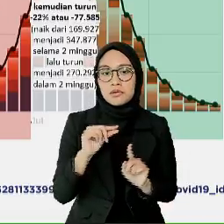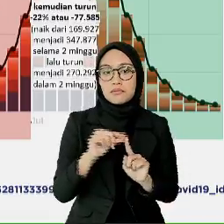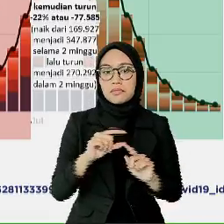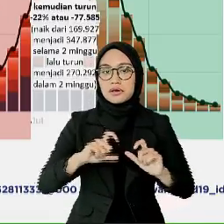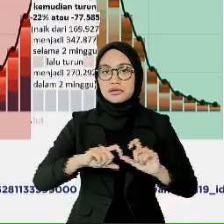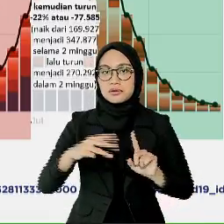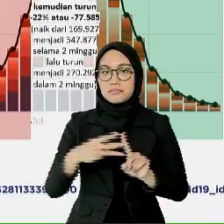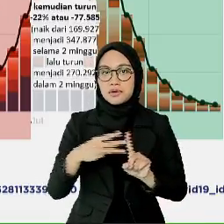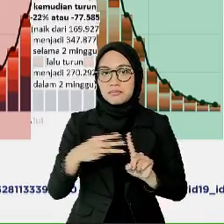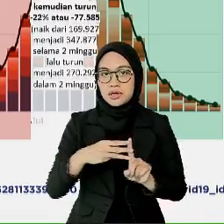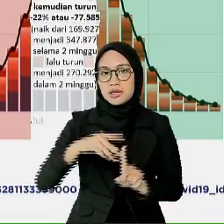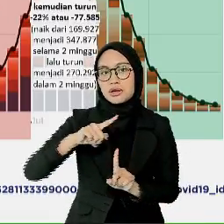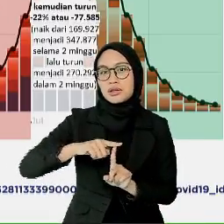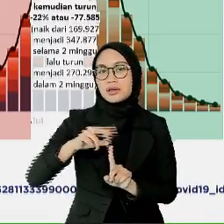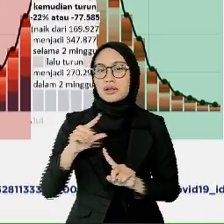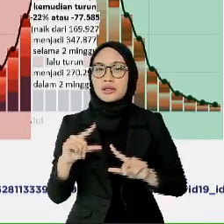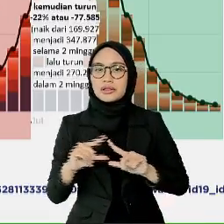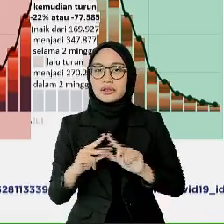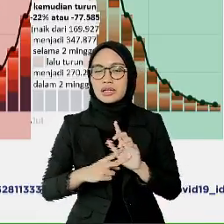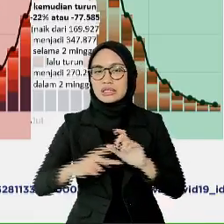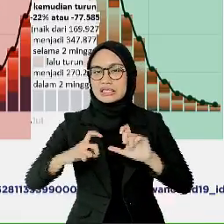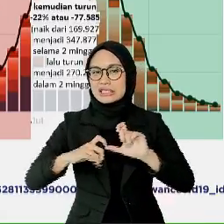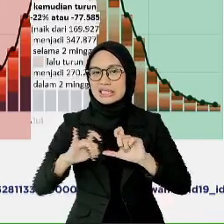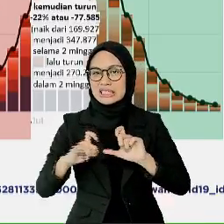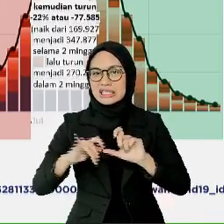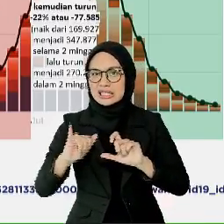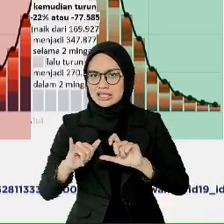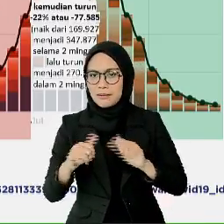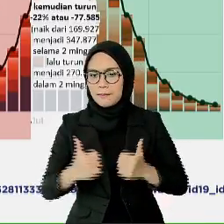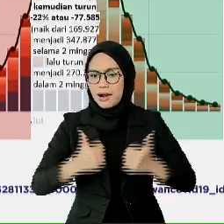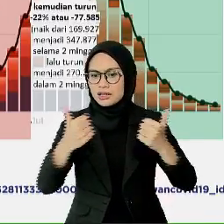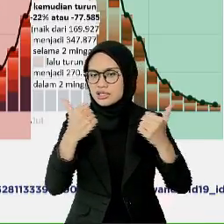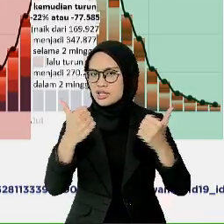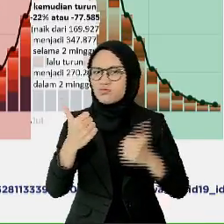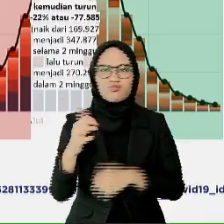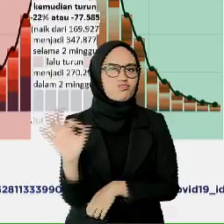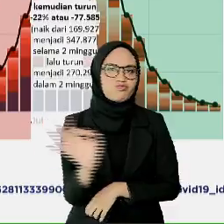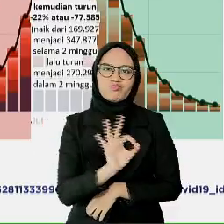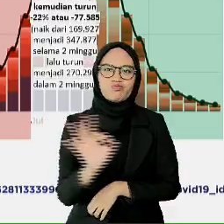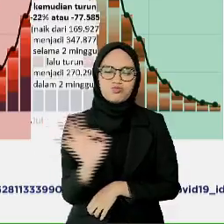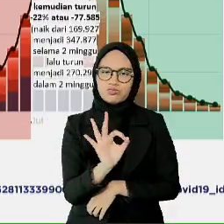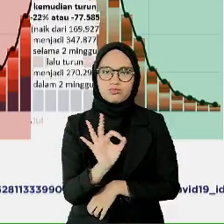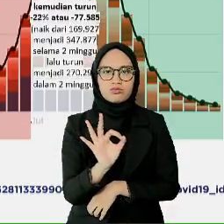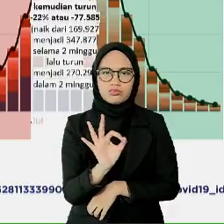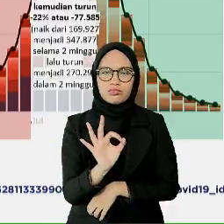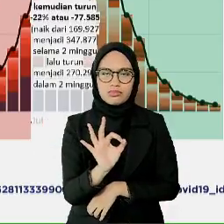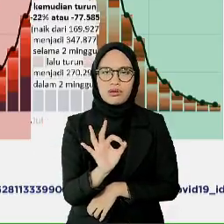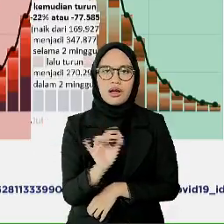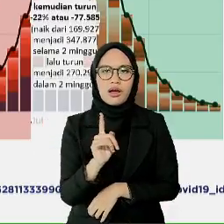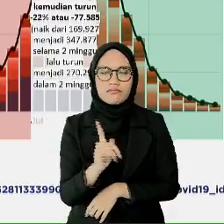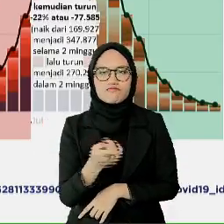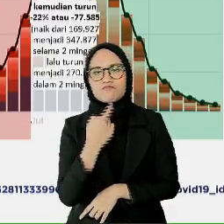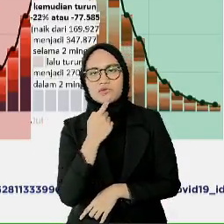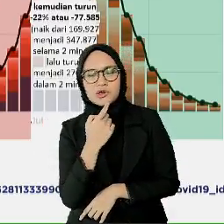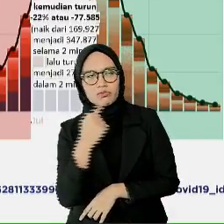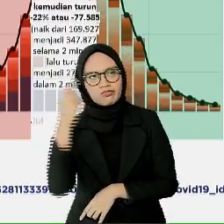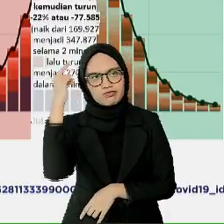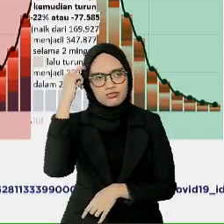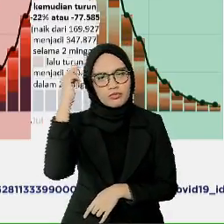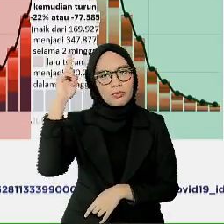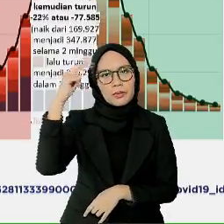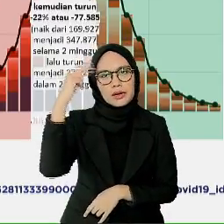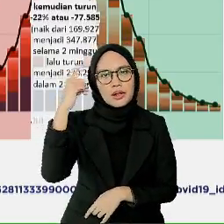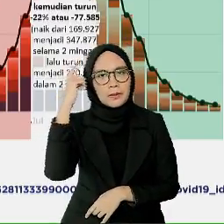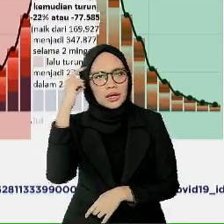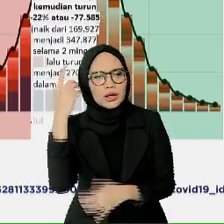dapat menekan kasus secara konsisten dan dalam waktu yang panjang. Untuk itu, pemerintah mencoba memodifikasi